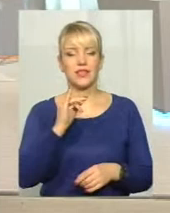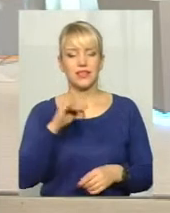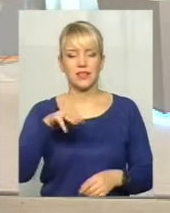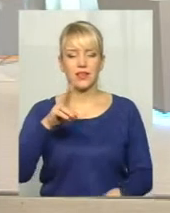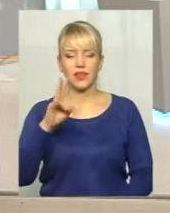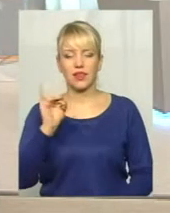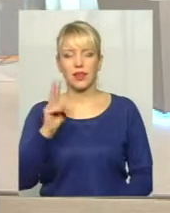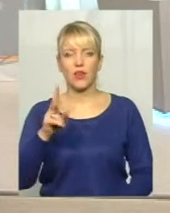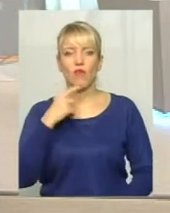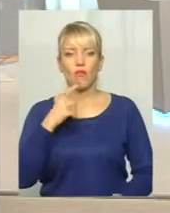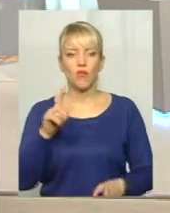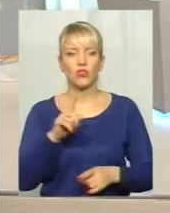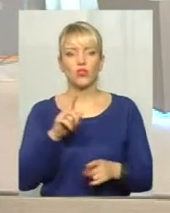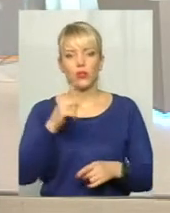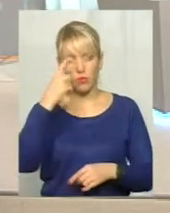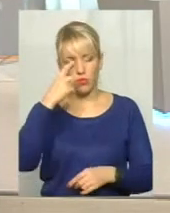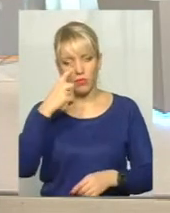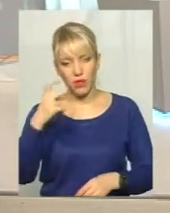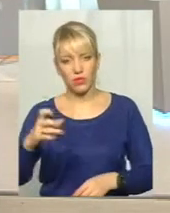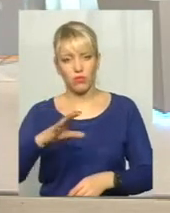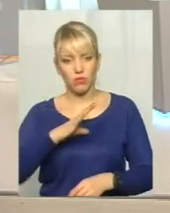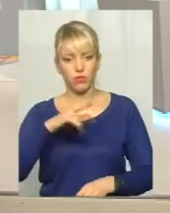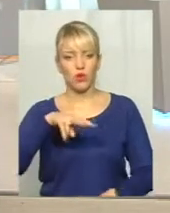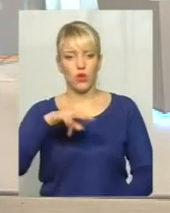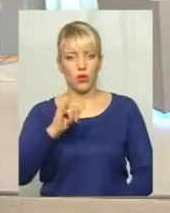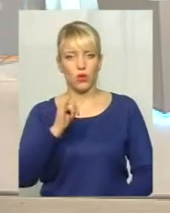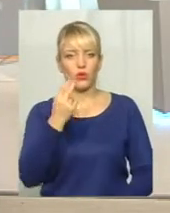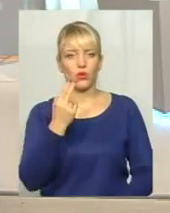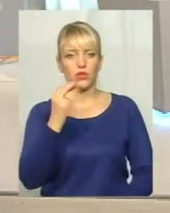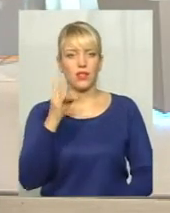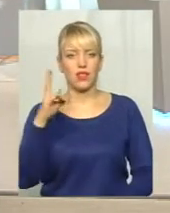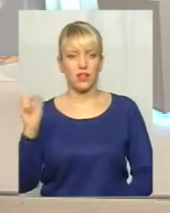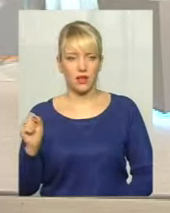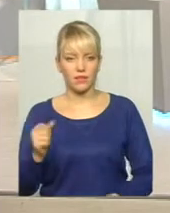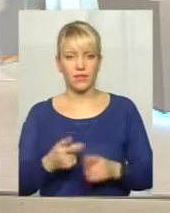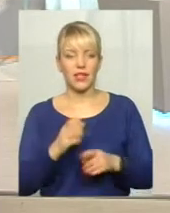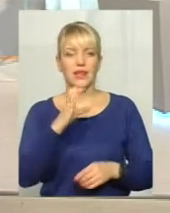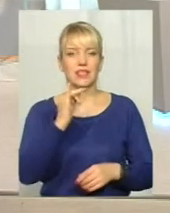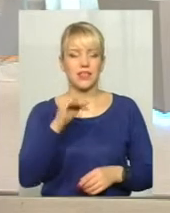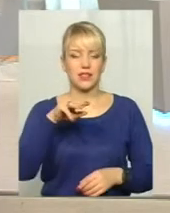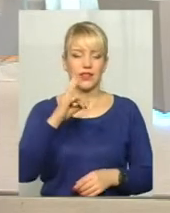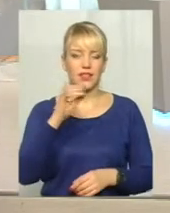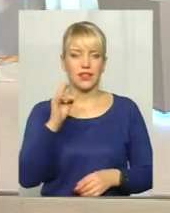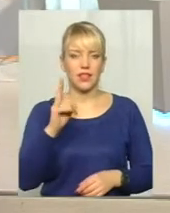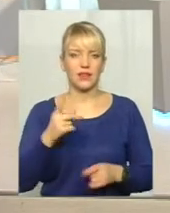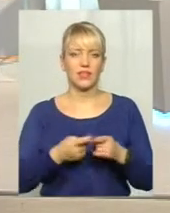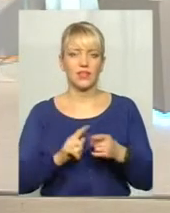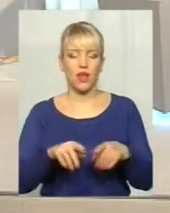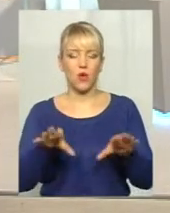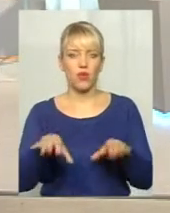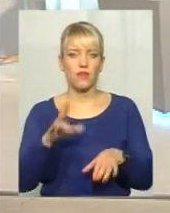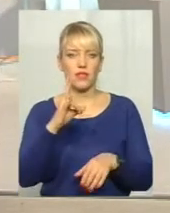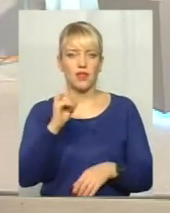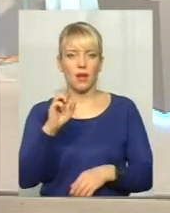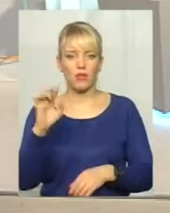він попереджав Луценка. Але... Ситник – це голова НАБУ. Це голова НАБУ. Ну, я просто так, пояснюю, можливо, хтось не знає. Артем Ситник, голова НАБУ, каже,